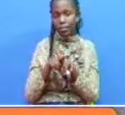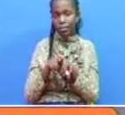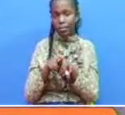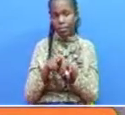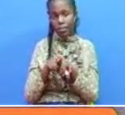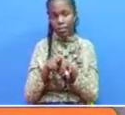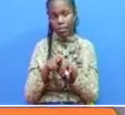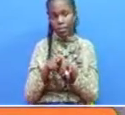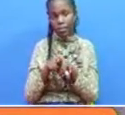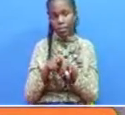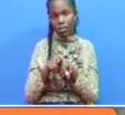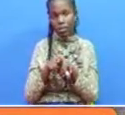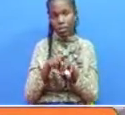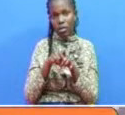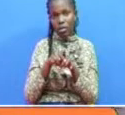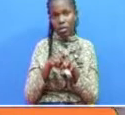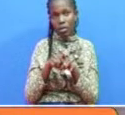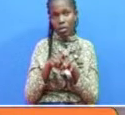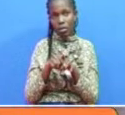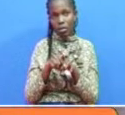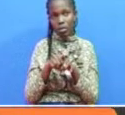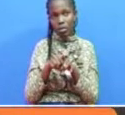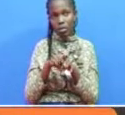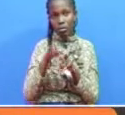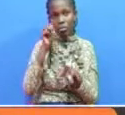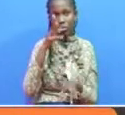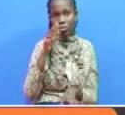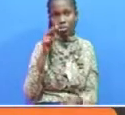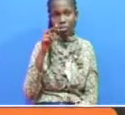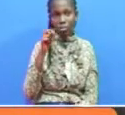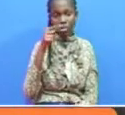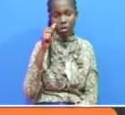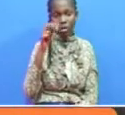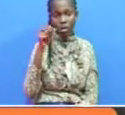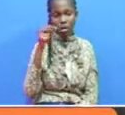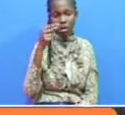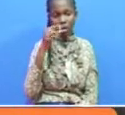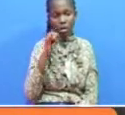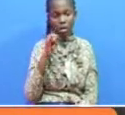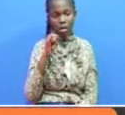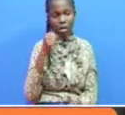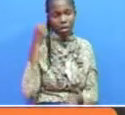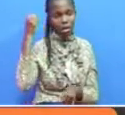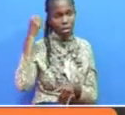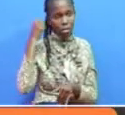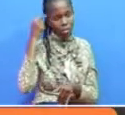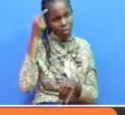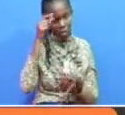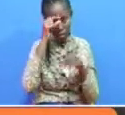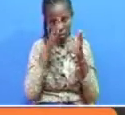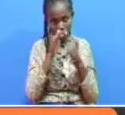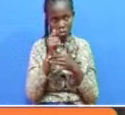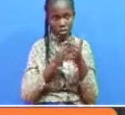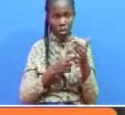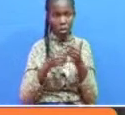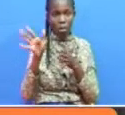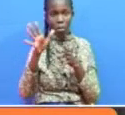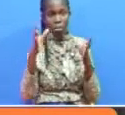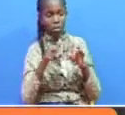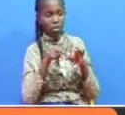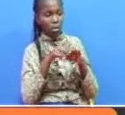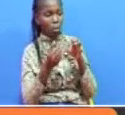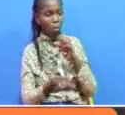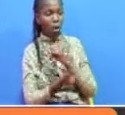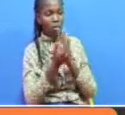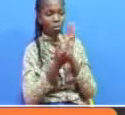ya Mwandu Mwangangi. Mwala kutethi ya nisi ya nanzio kawa itakumanda kivila kicha ugavana. Kulinga kambini ya waipa.